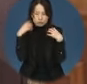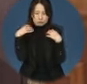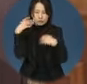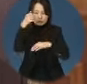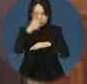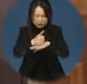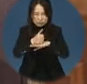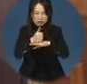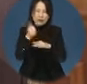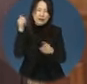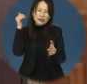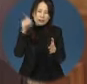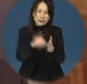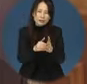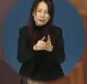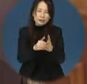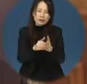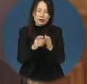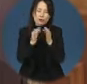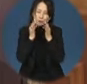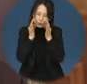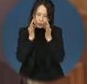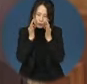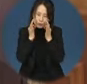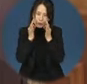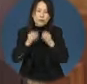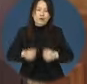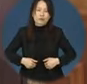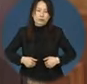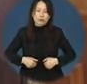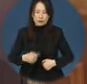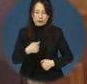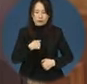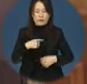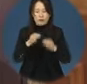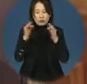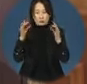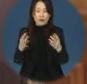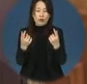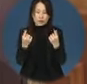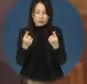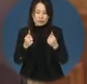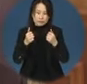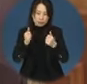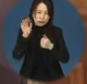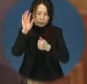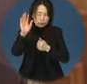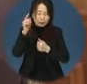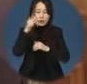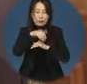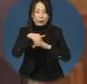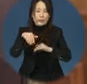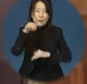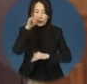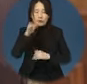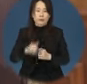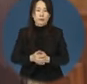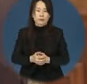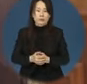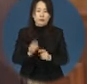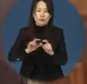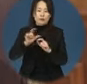마지막까지 다 노력해야 될 일이 해서 그걸 제가 그동안 해 왔듯이 또 열심히 해야 된다고 생각하고요 음 더